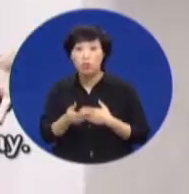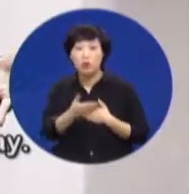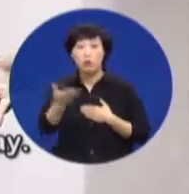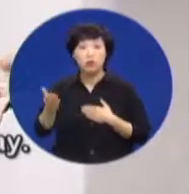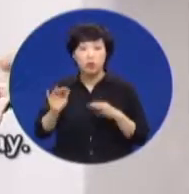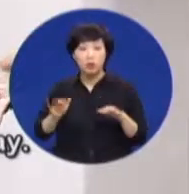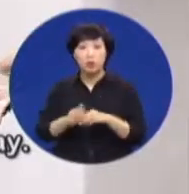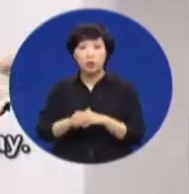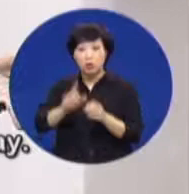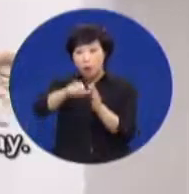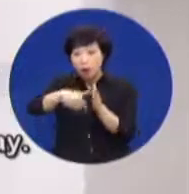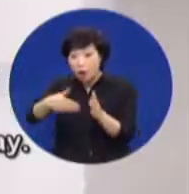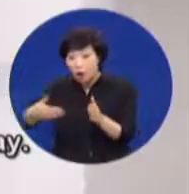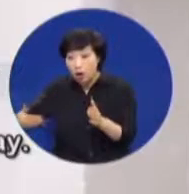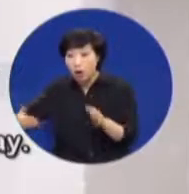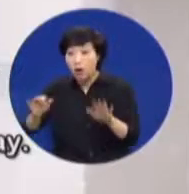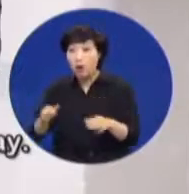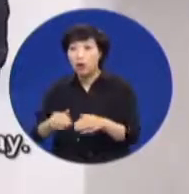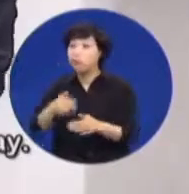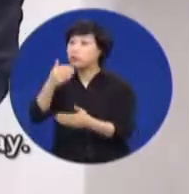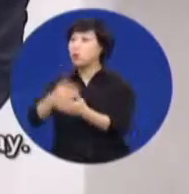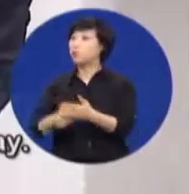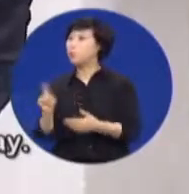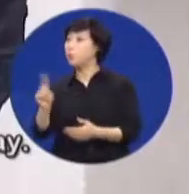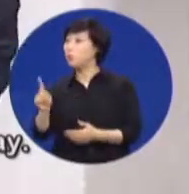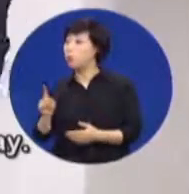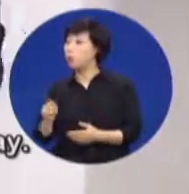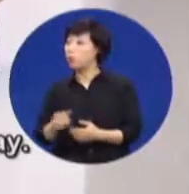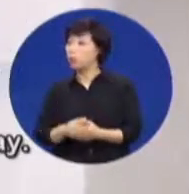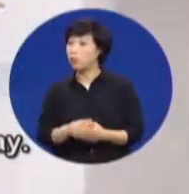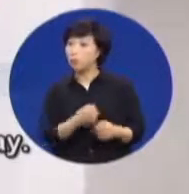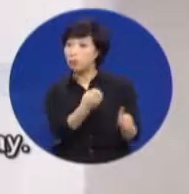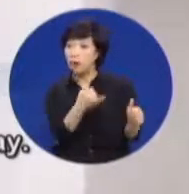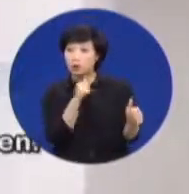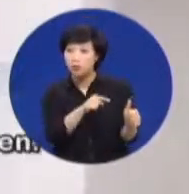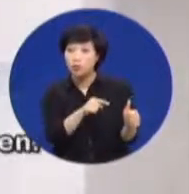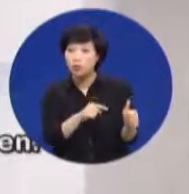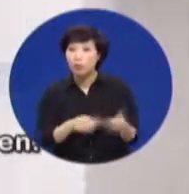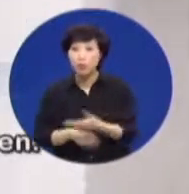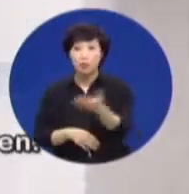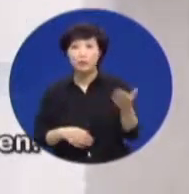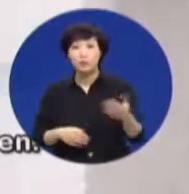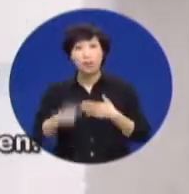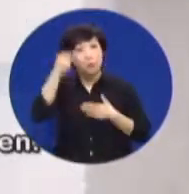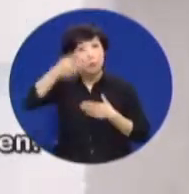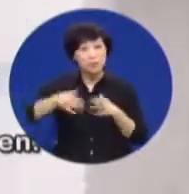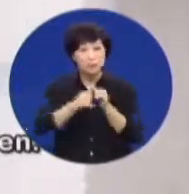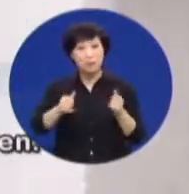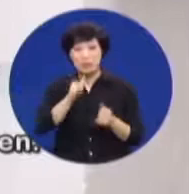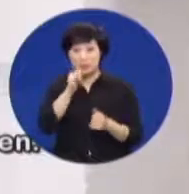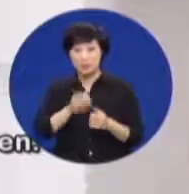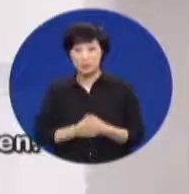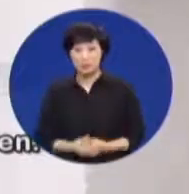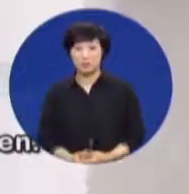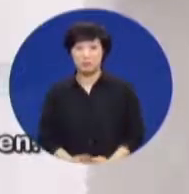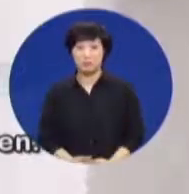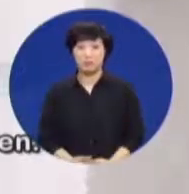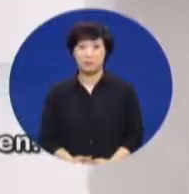나중에 남는 게 뭐 있어? 그렇게 물어보러 온다 안 말았어요.